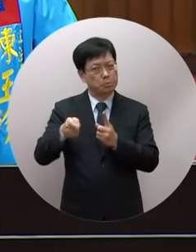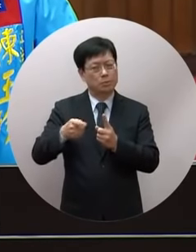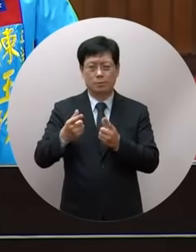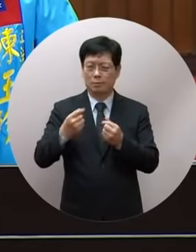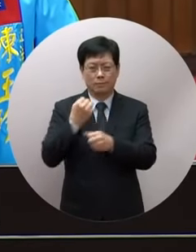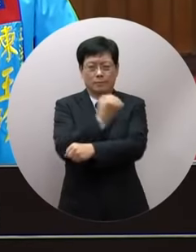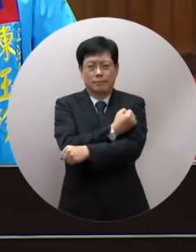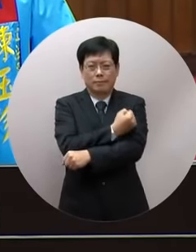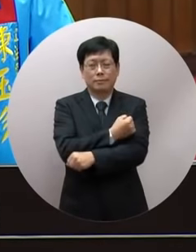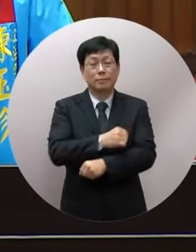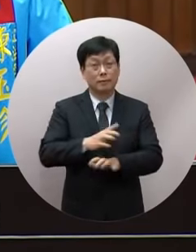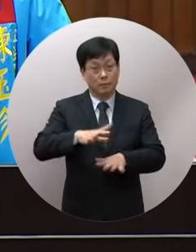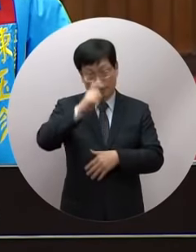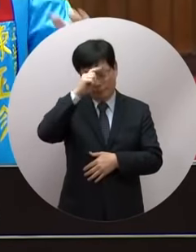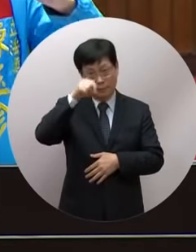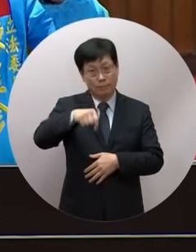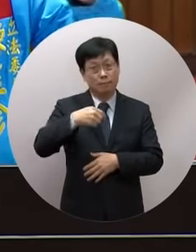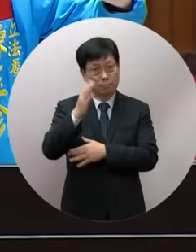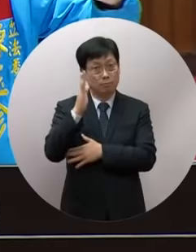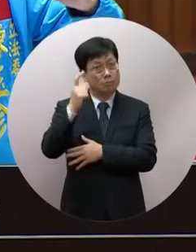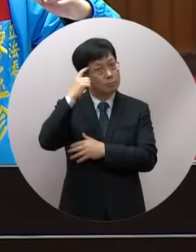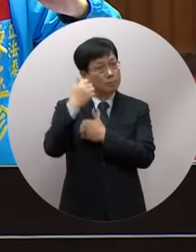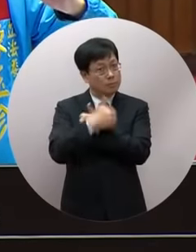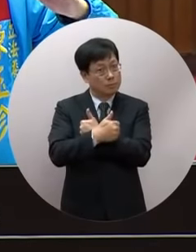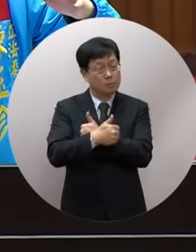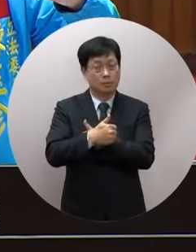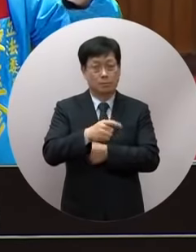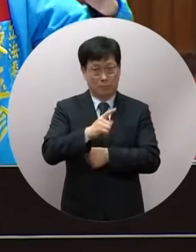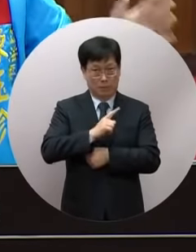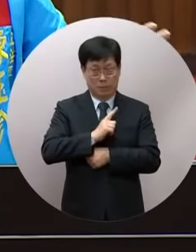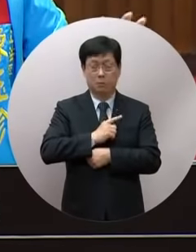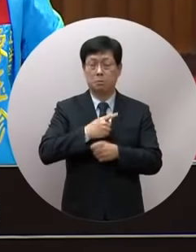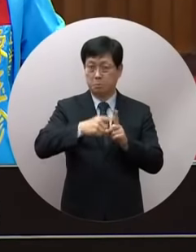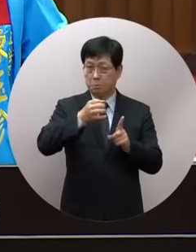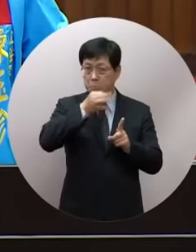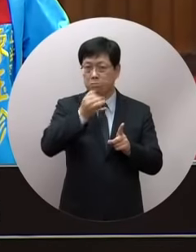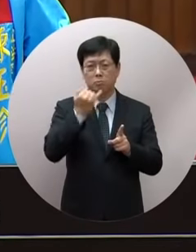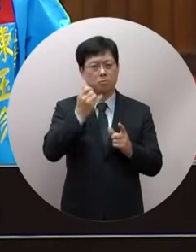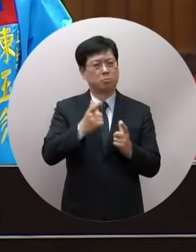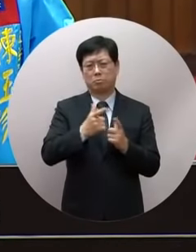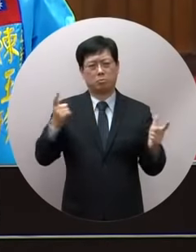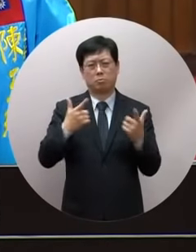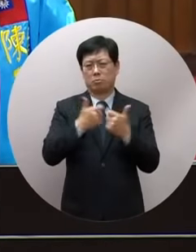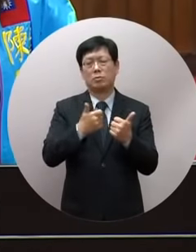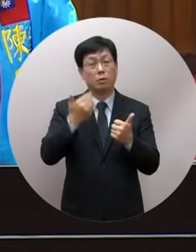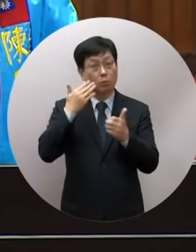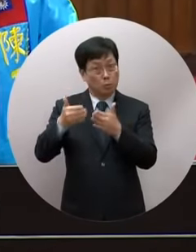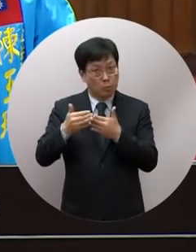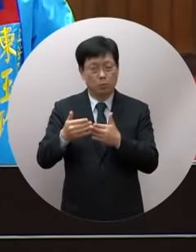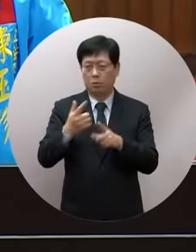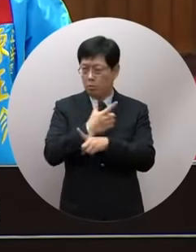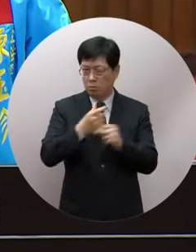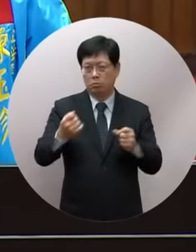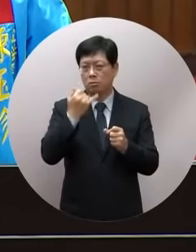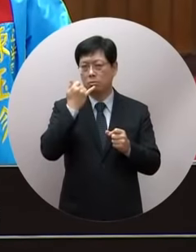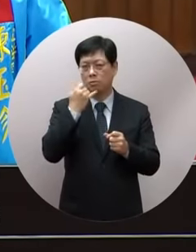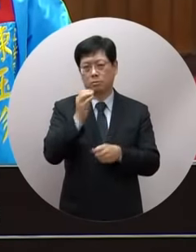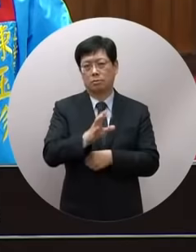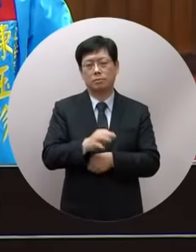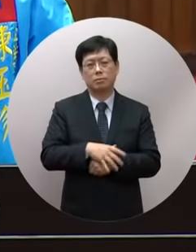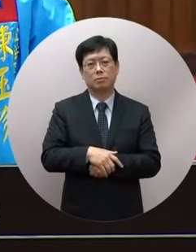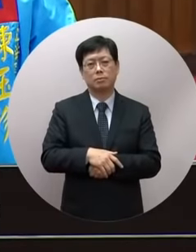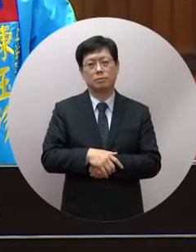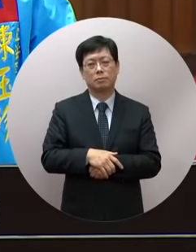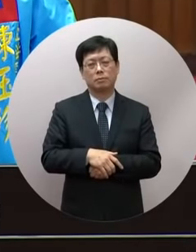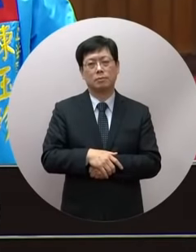来讲也是比较辛苦，所以我希望这个部分政府还是可以在心有余力的时候扩大适用，这有需要的人就扩大嘛。 好， 就 都